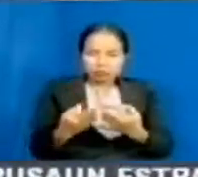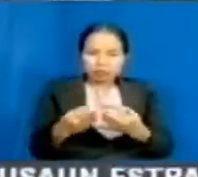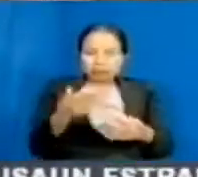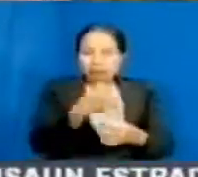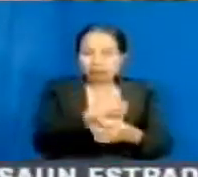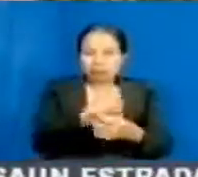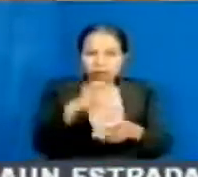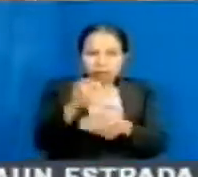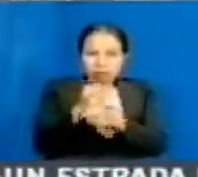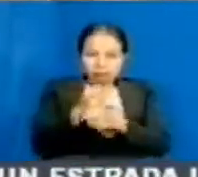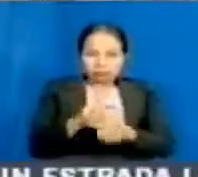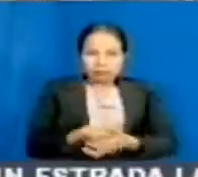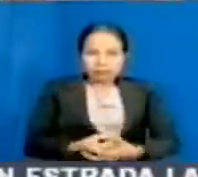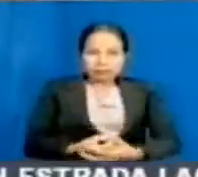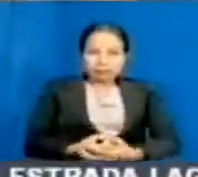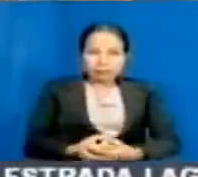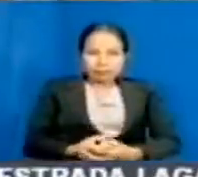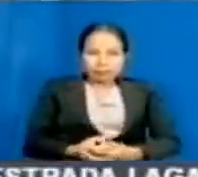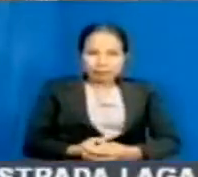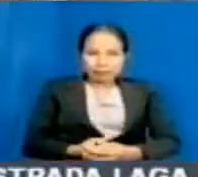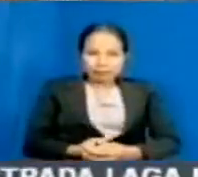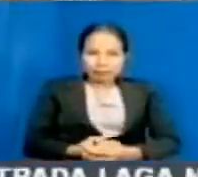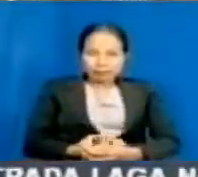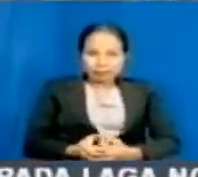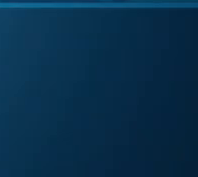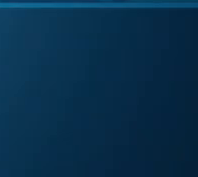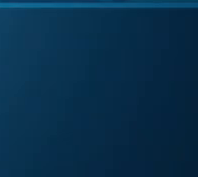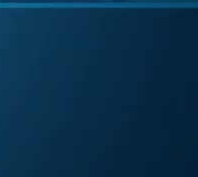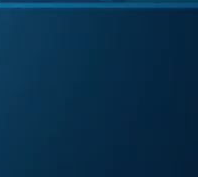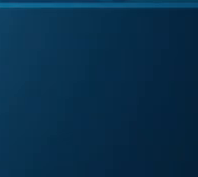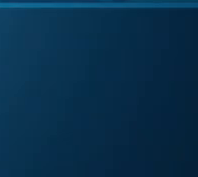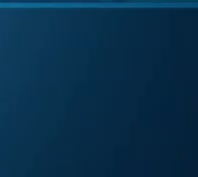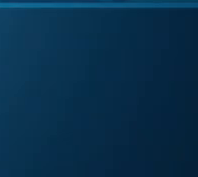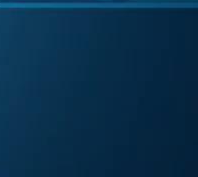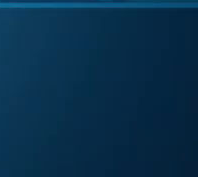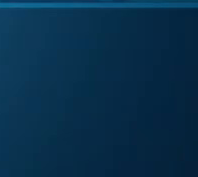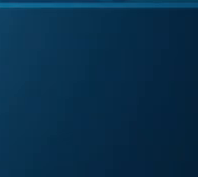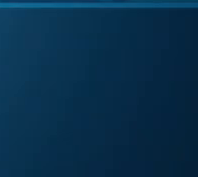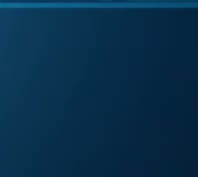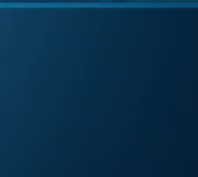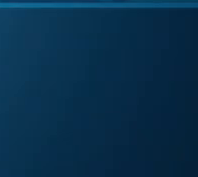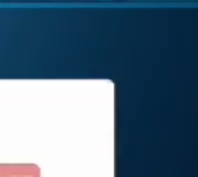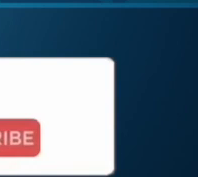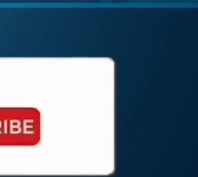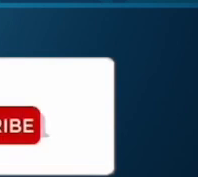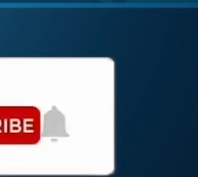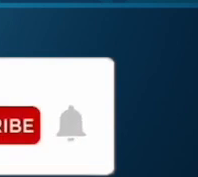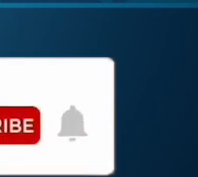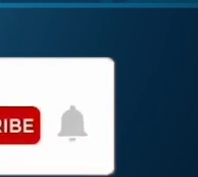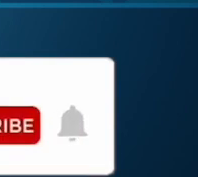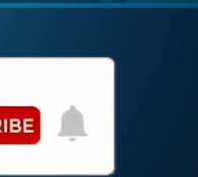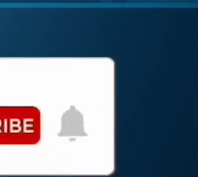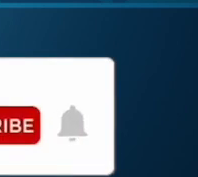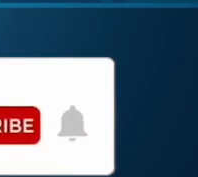da uksimo. Zekel Freitas, Lena Lai, RTTL. Atu hetan informação factuais no